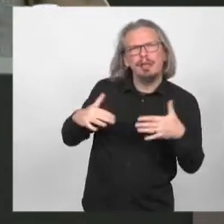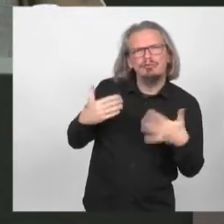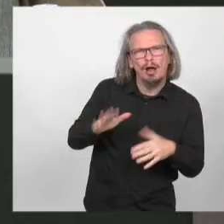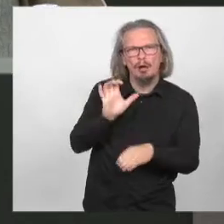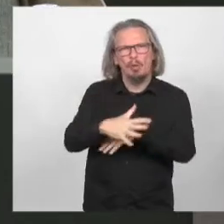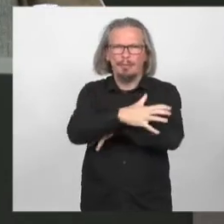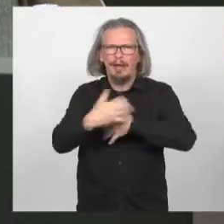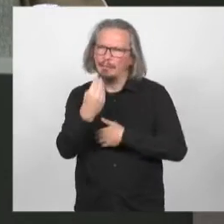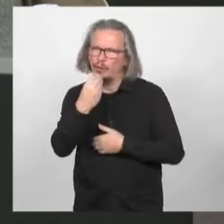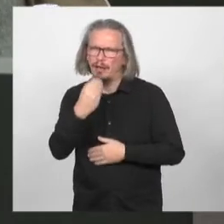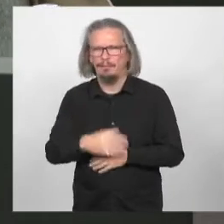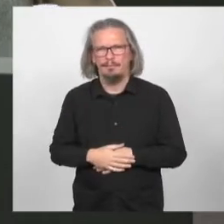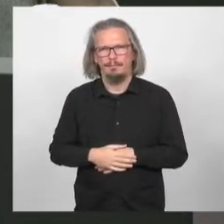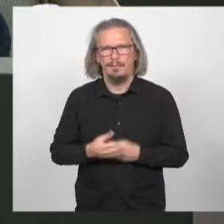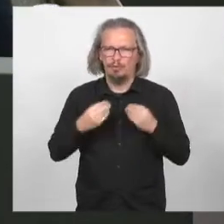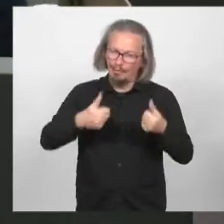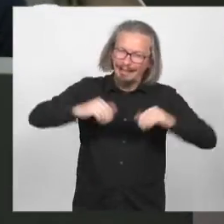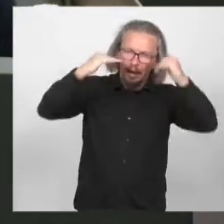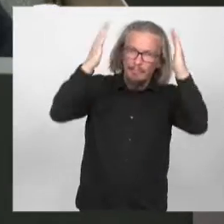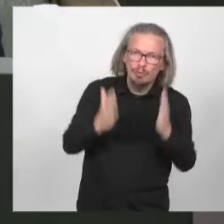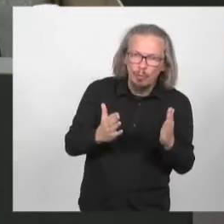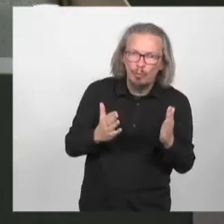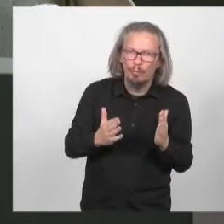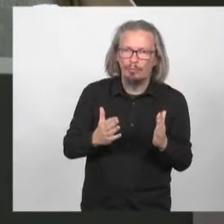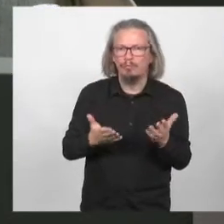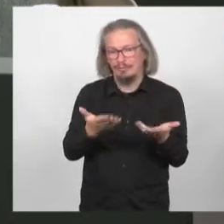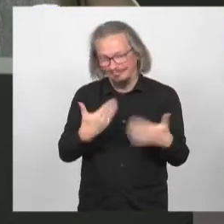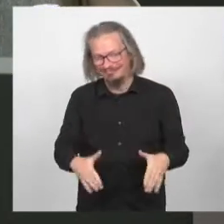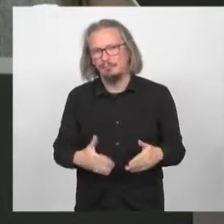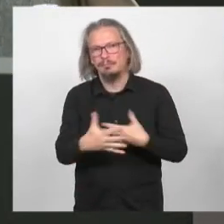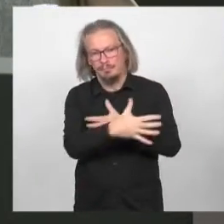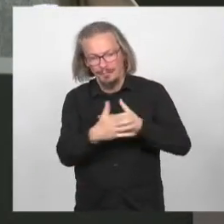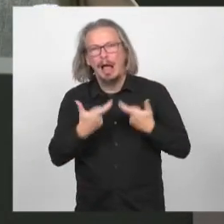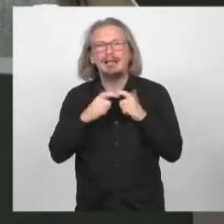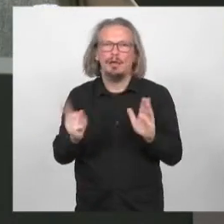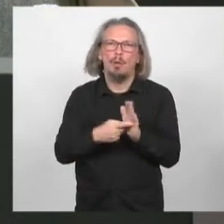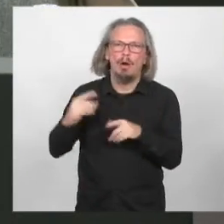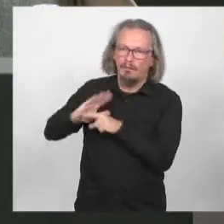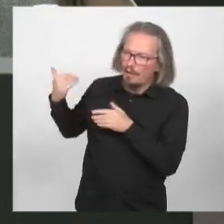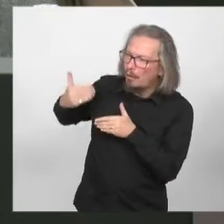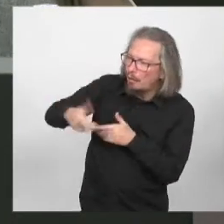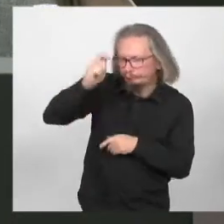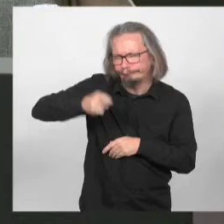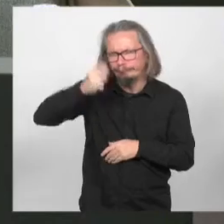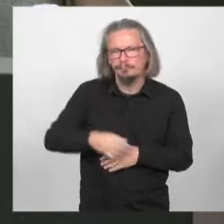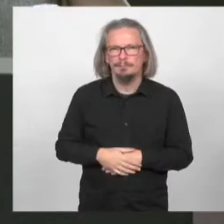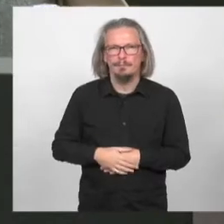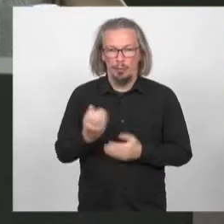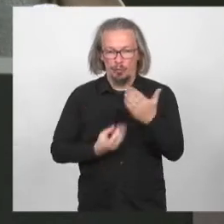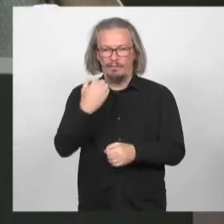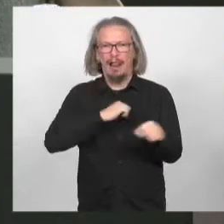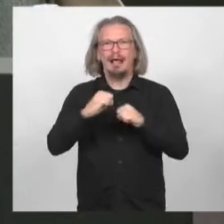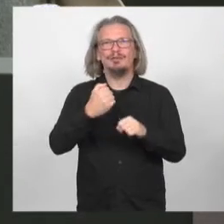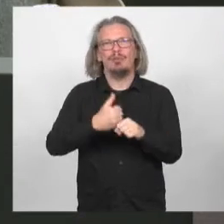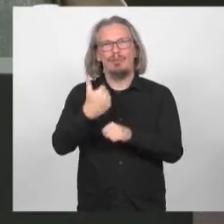la précarité alimentaire, pour le maintien dans le logement, notamment des plus précaires, et pour l'accès aux droits. Au titre des nouvelles actions en